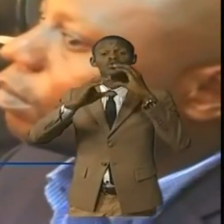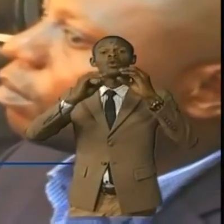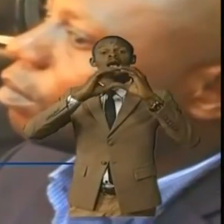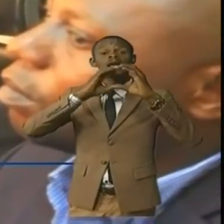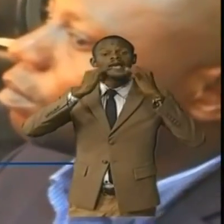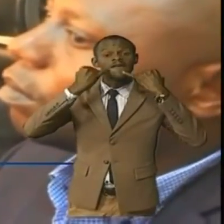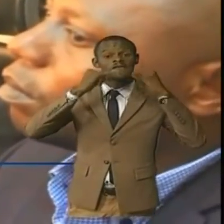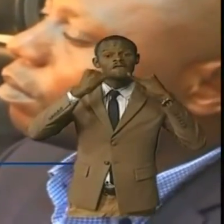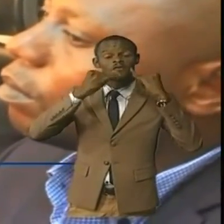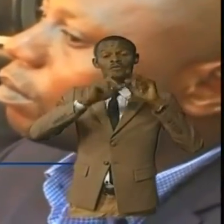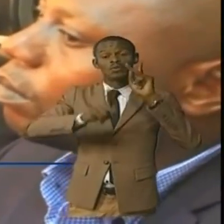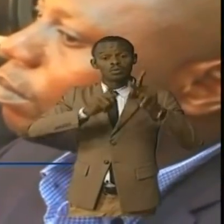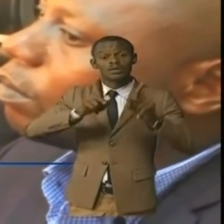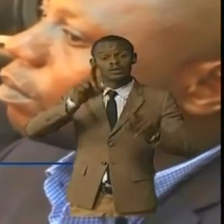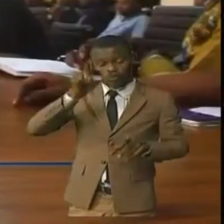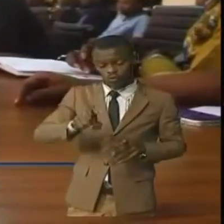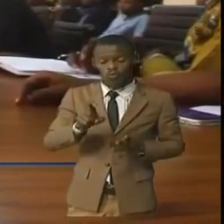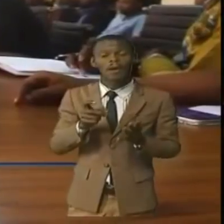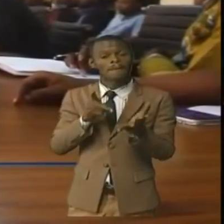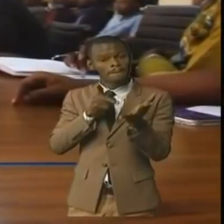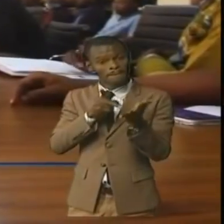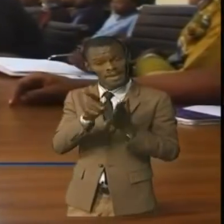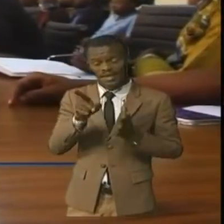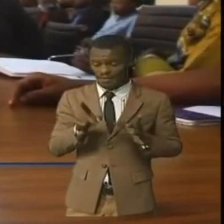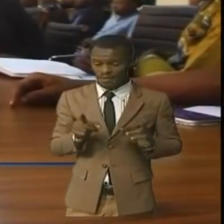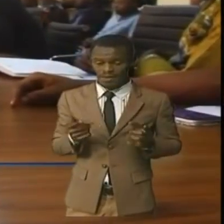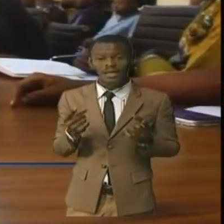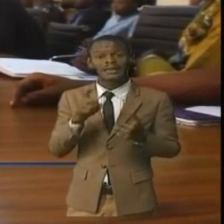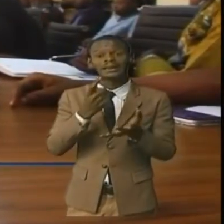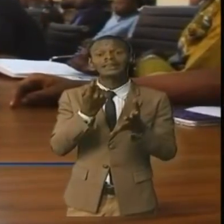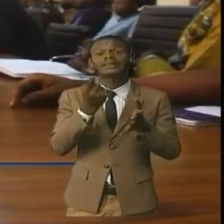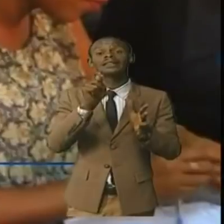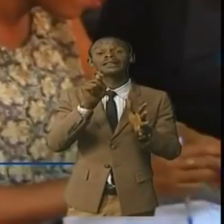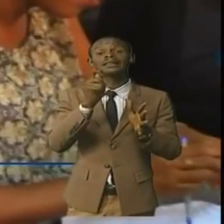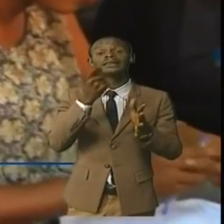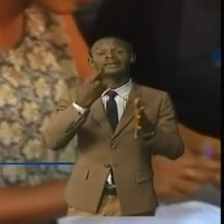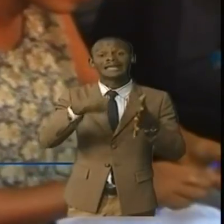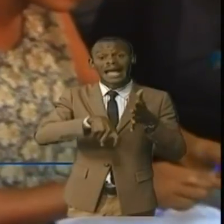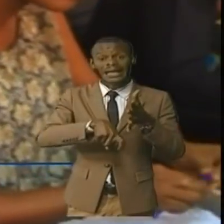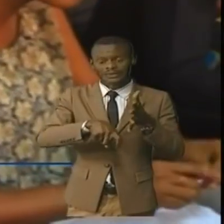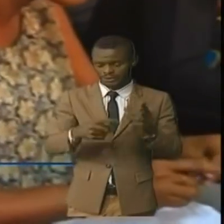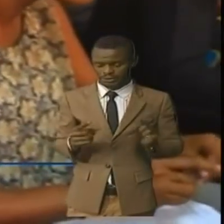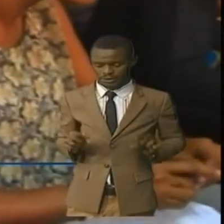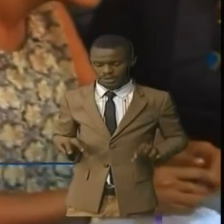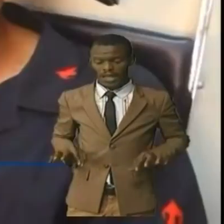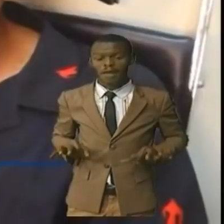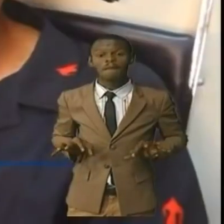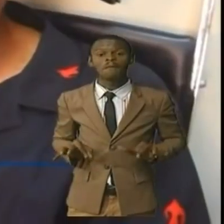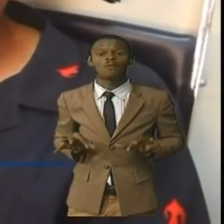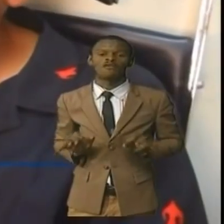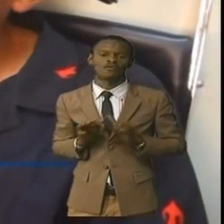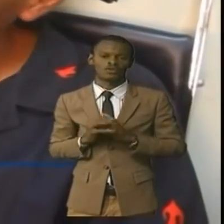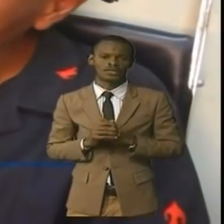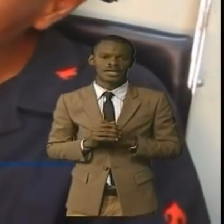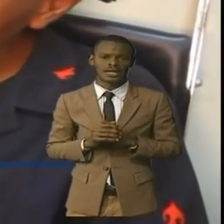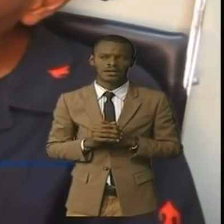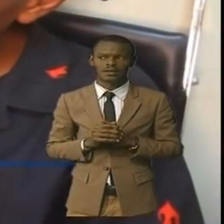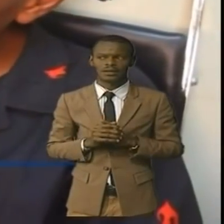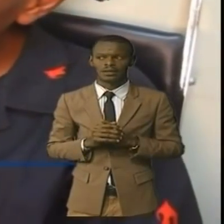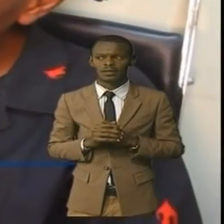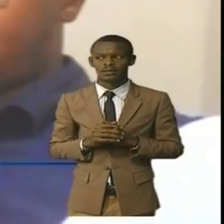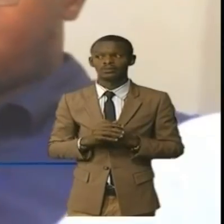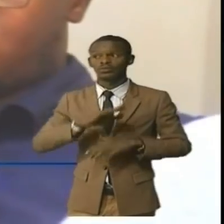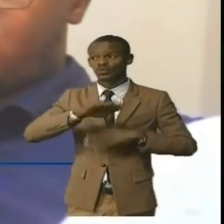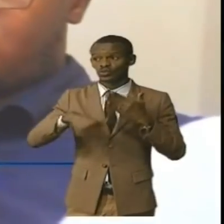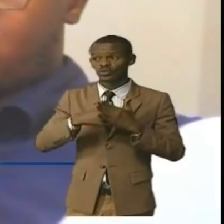ceux qu'il considère comme partenaires incontournables les rôles combien imminents qu'ils sont censés jouer dans cette campagne. Objectif